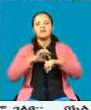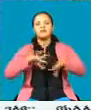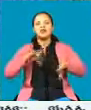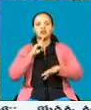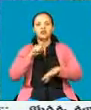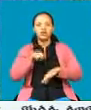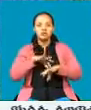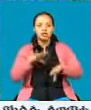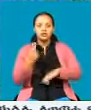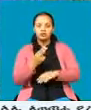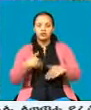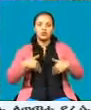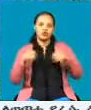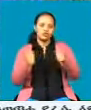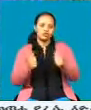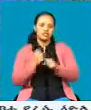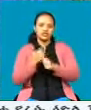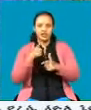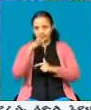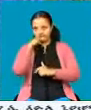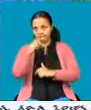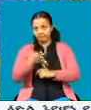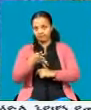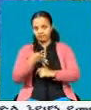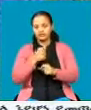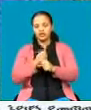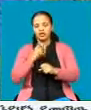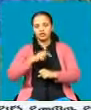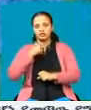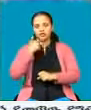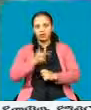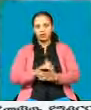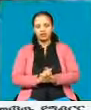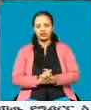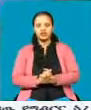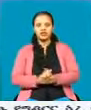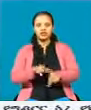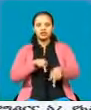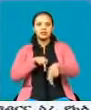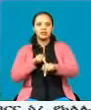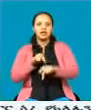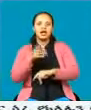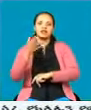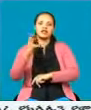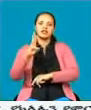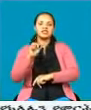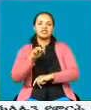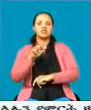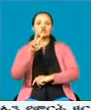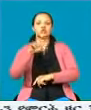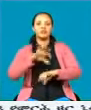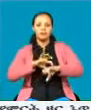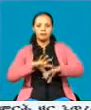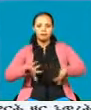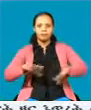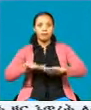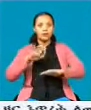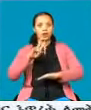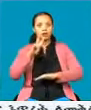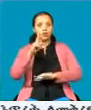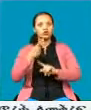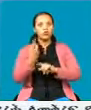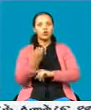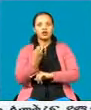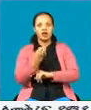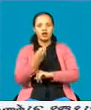ይህም መሬት ተጠቅመን ወጣቱን የስራ እድል ፈጠራ መስራት አለብን ብለን ግብርና ከ16.3 ሄክታር በላይ መሬት በሁለቱ